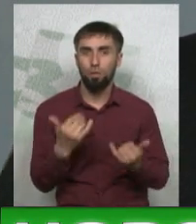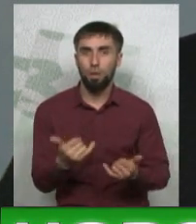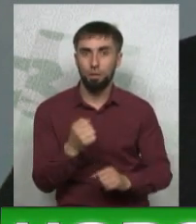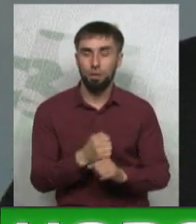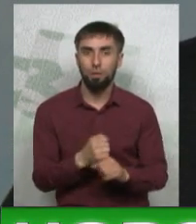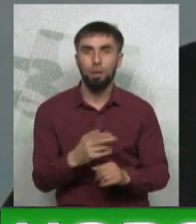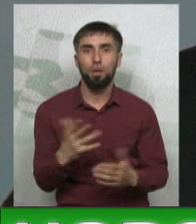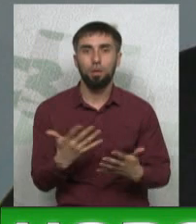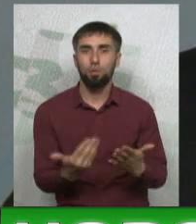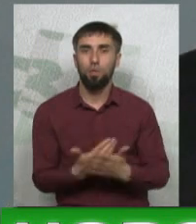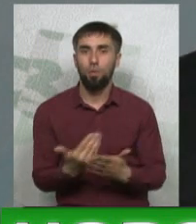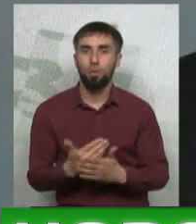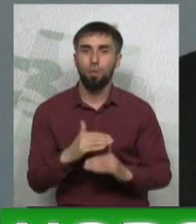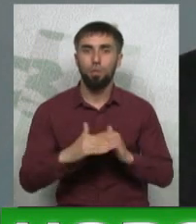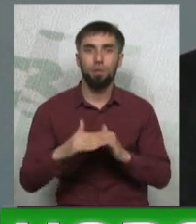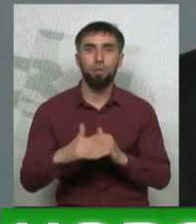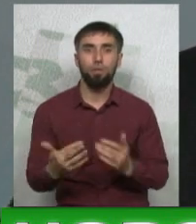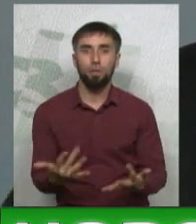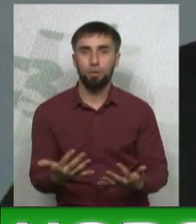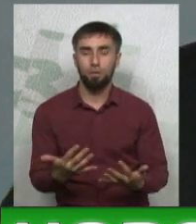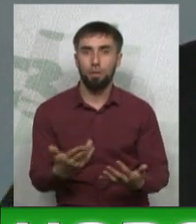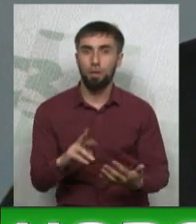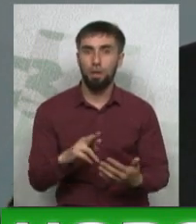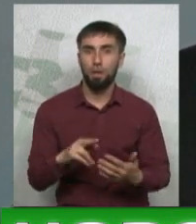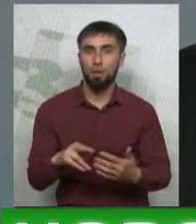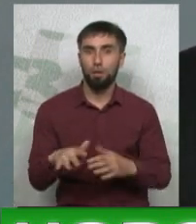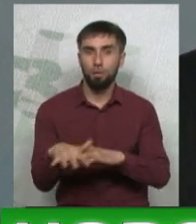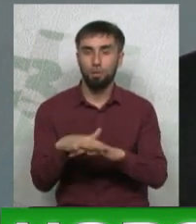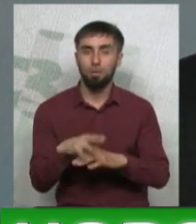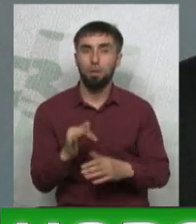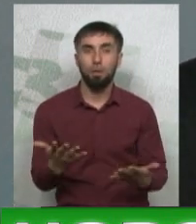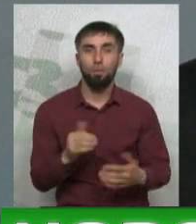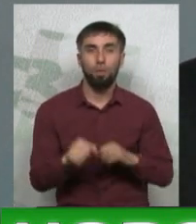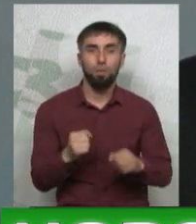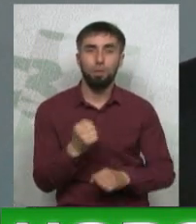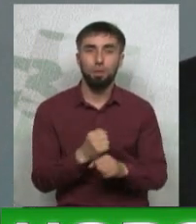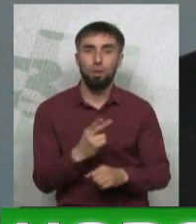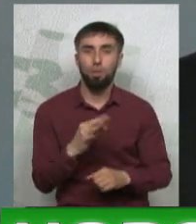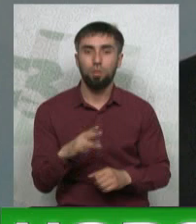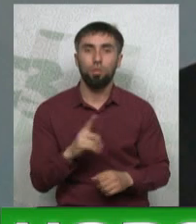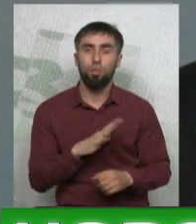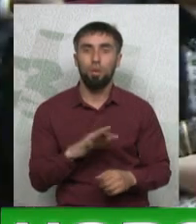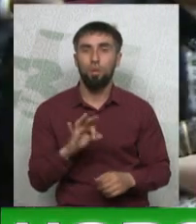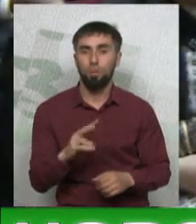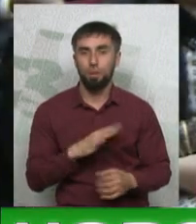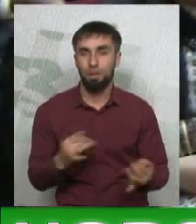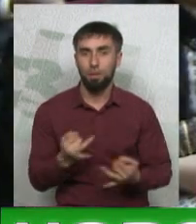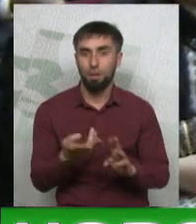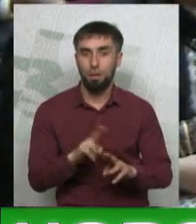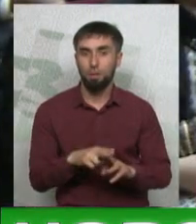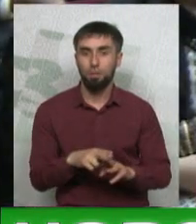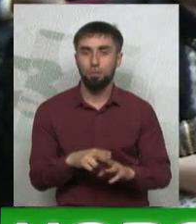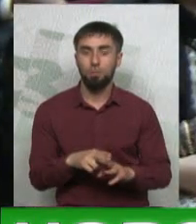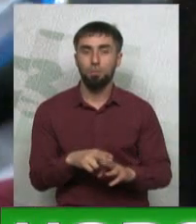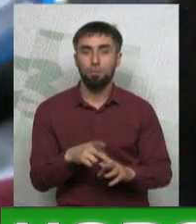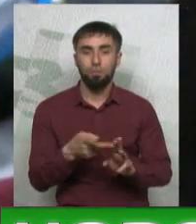какие современные площадки востребованы аудитории, какими способами делать контент так, чтобы он был интересен. И это заходит,